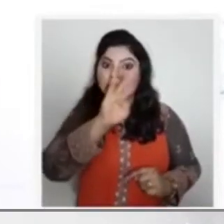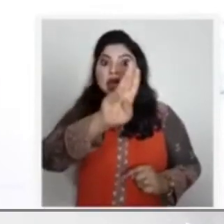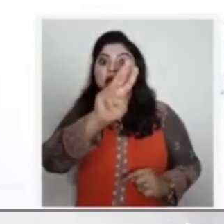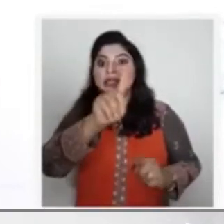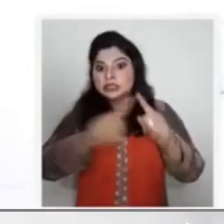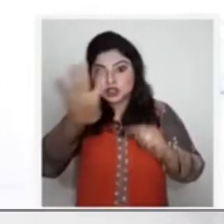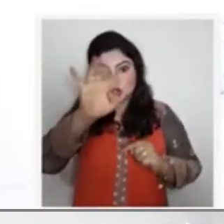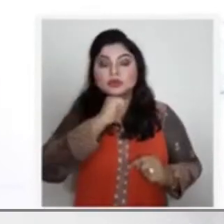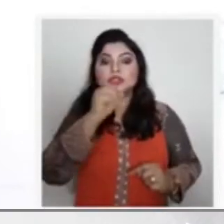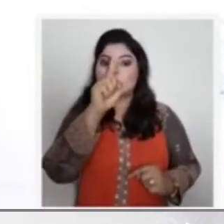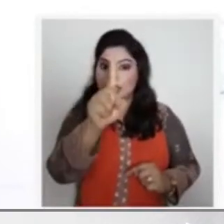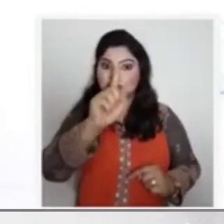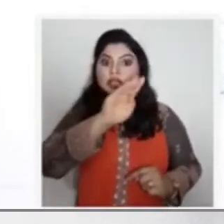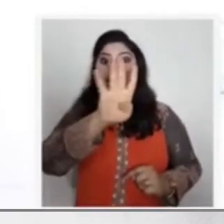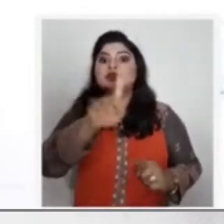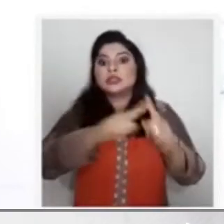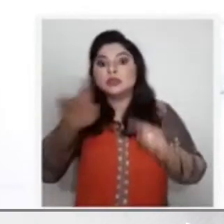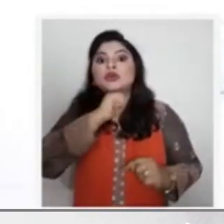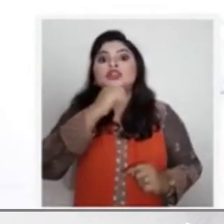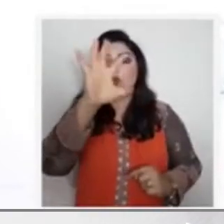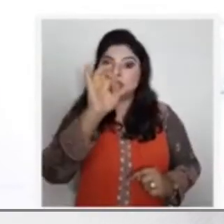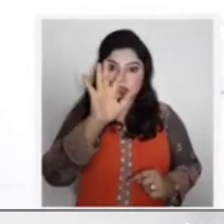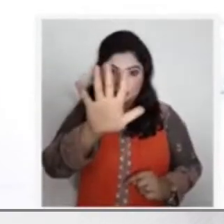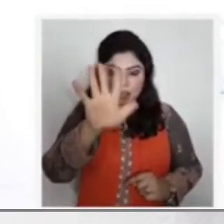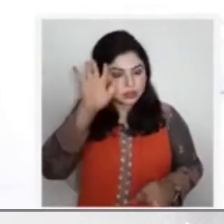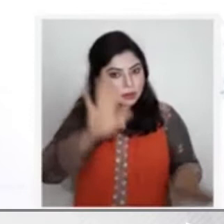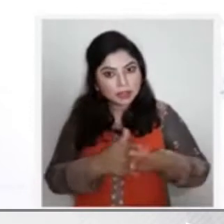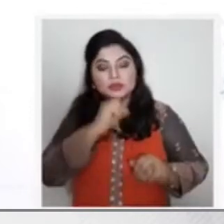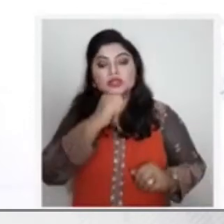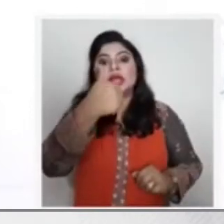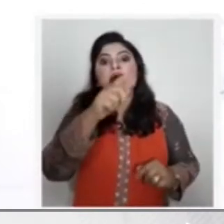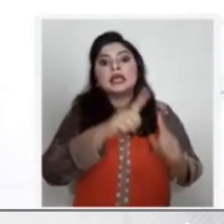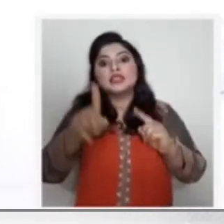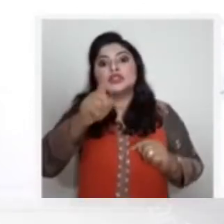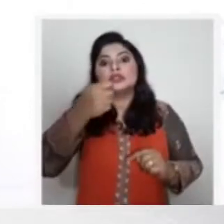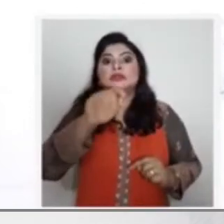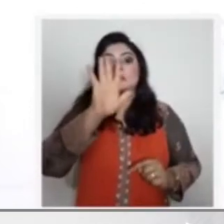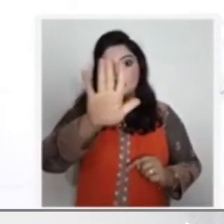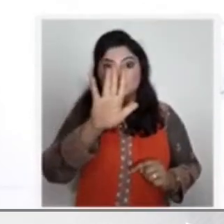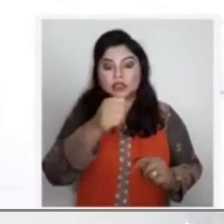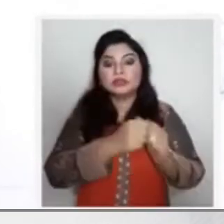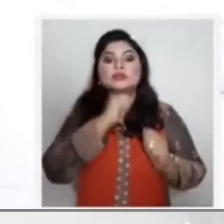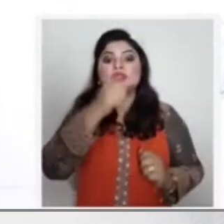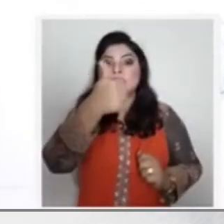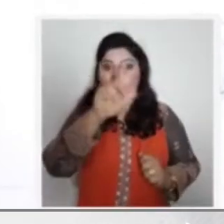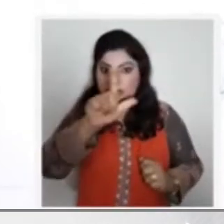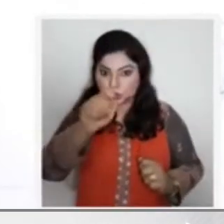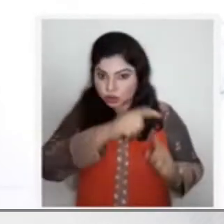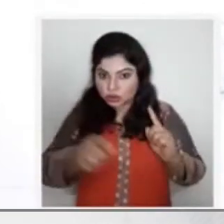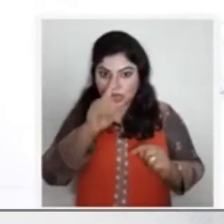বয়স বিভাজনে ১১-২০ বছর ১জন, ২১-৩০ বছর ৩জন, ৩১-৪০ ১জন, ৪১-৫০